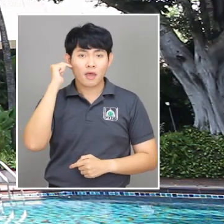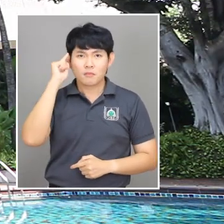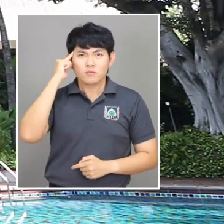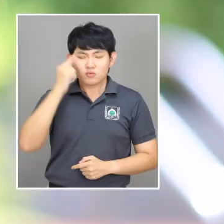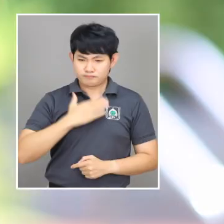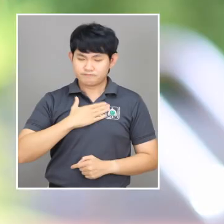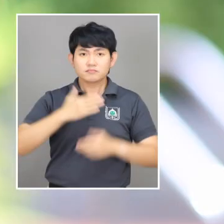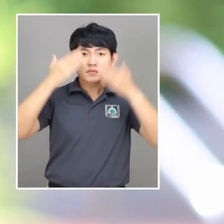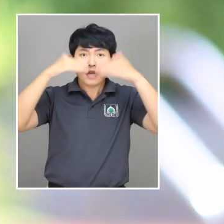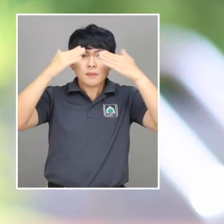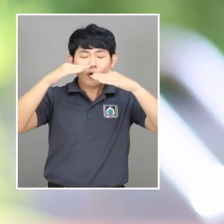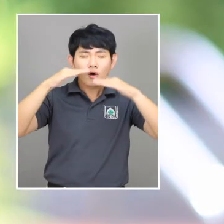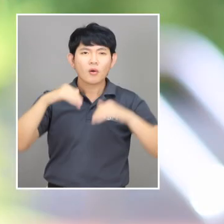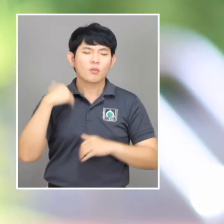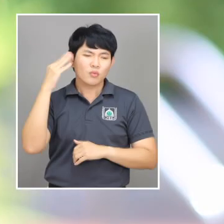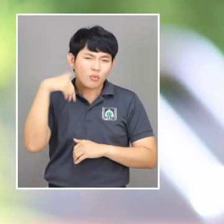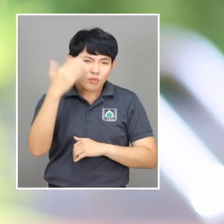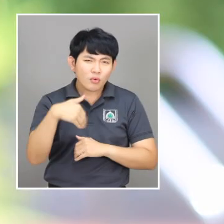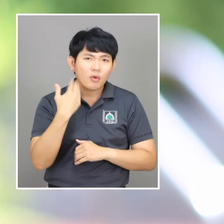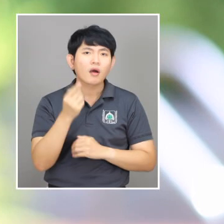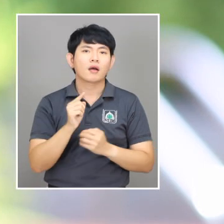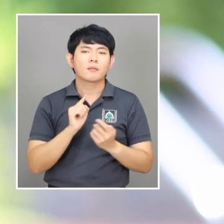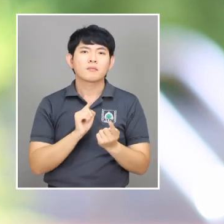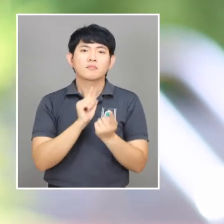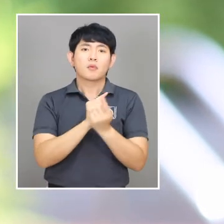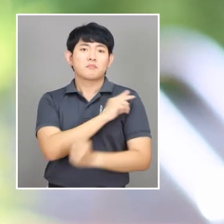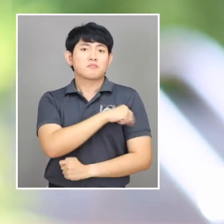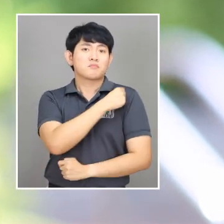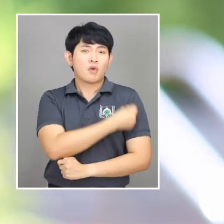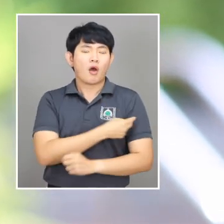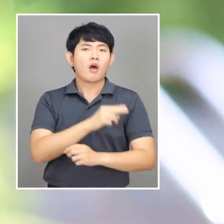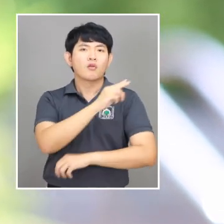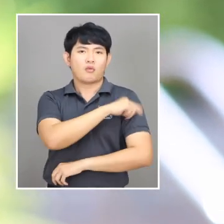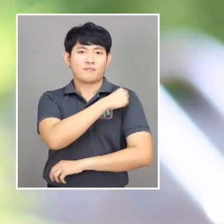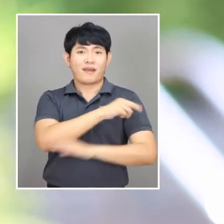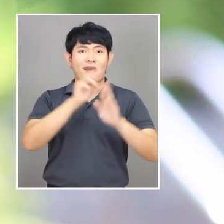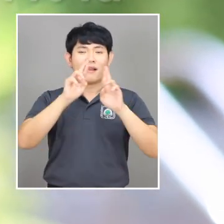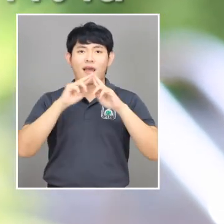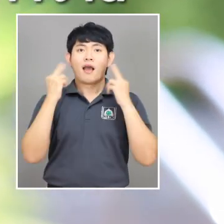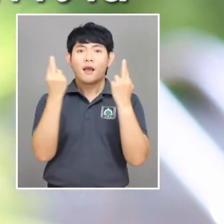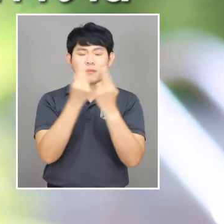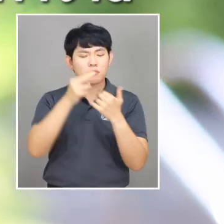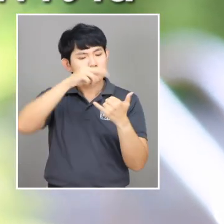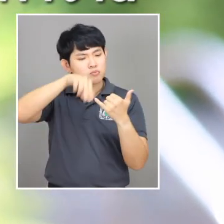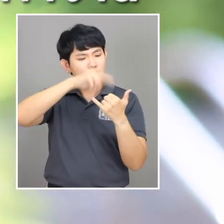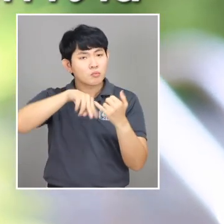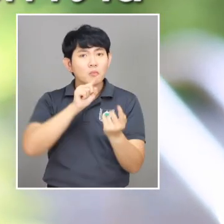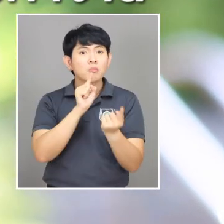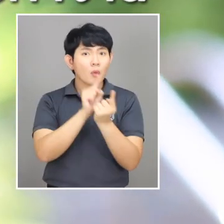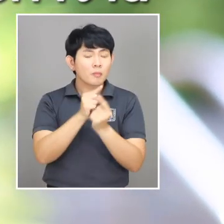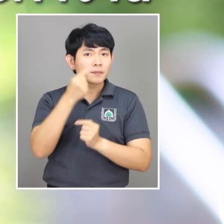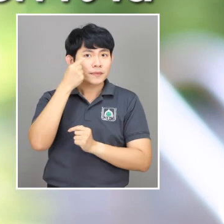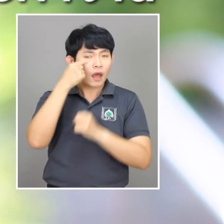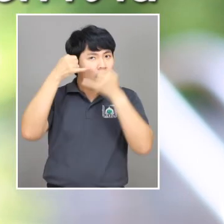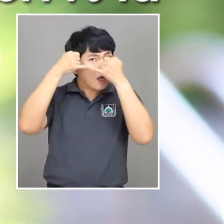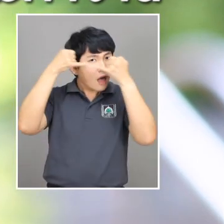าบอดผลสุดท้ายตอนที่ไปหาหมอรามาธิบดีมารักษาตรงนี้ถึงรู้ว่าเส้นประสาทตา